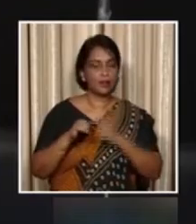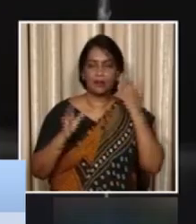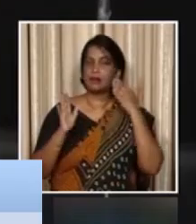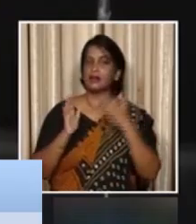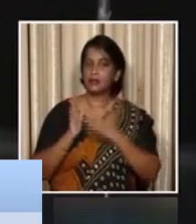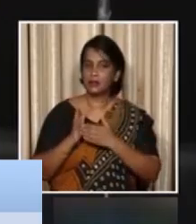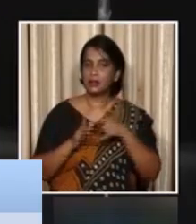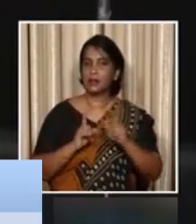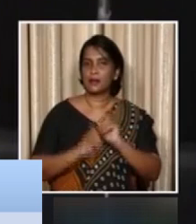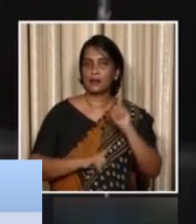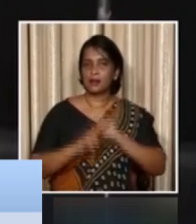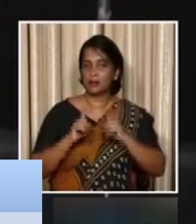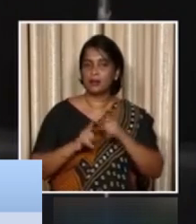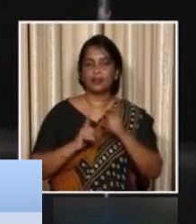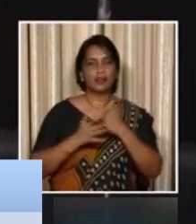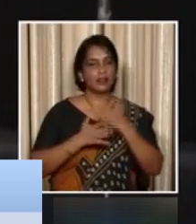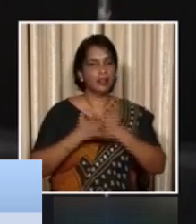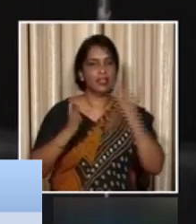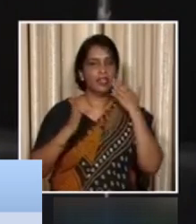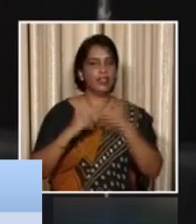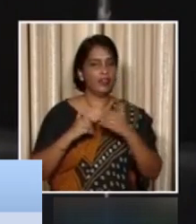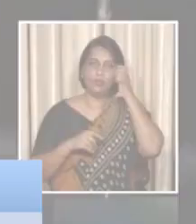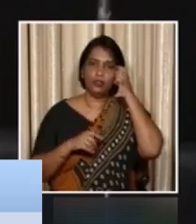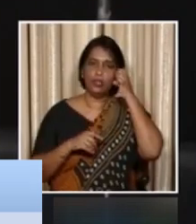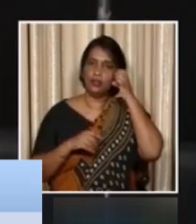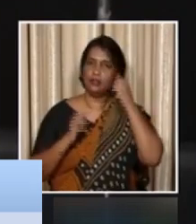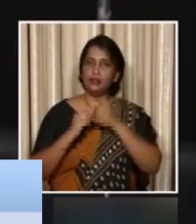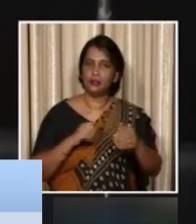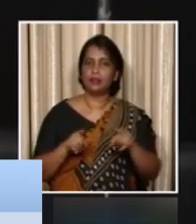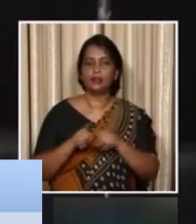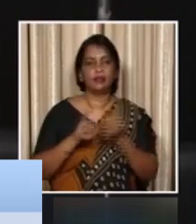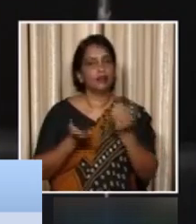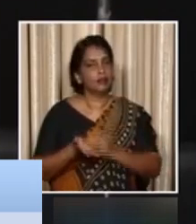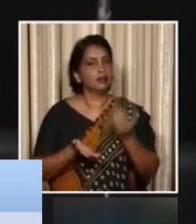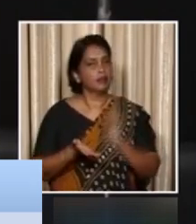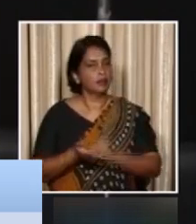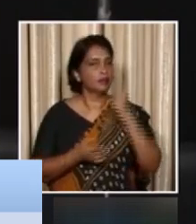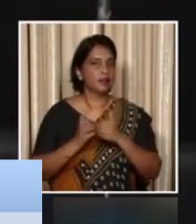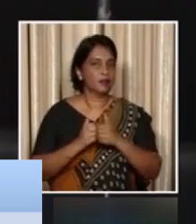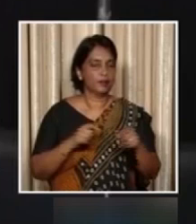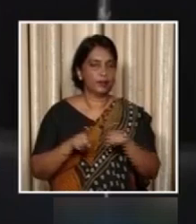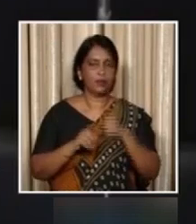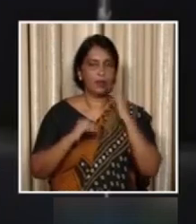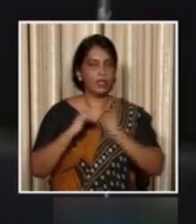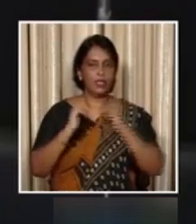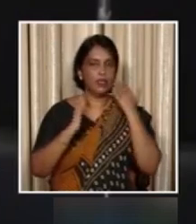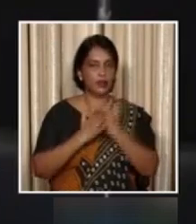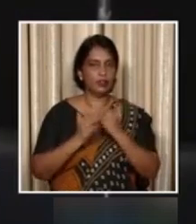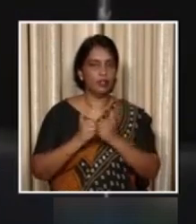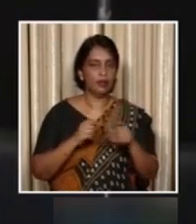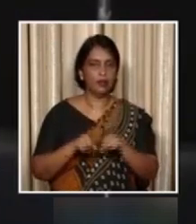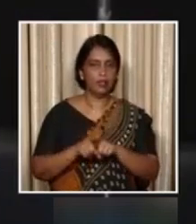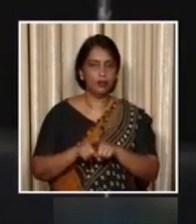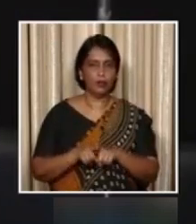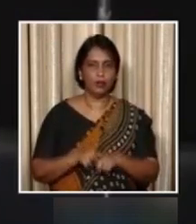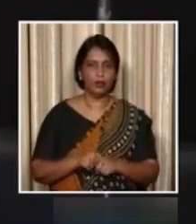මේ පාර්ලිමේන්තුවේ හැන්සඩ් වාර්තා අරගෙන බැලුවොත් පහුගිය මාස කීපය තුළ වතාවන් ගණනාවක් මේ කාරණේම රිබිට් කළා තියෙනවා. කතානායකතුමාට විරුද්ධව